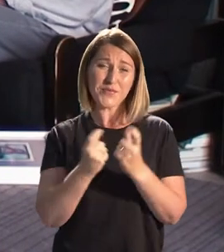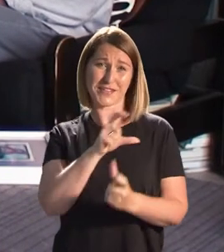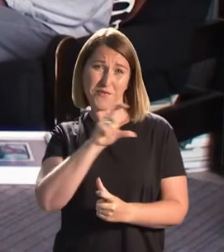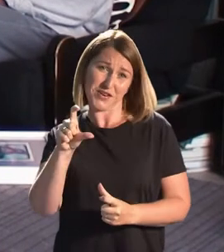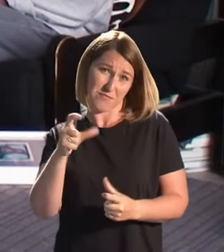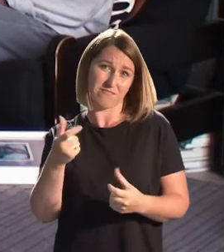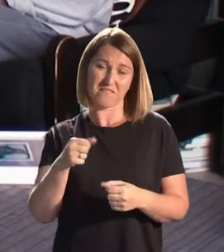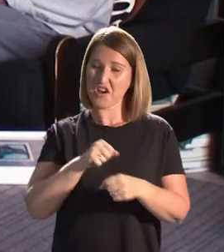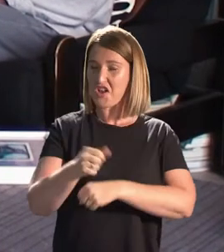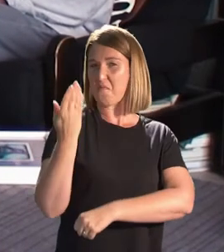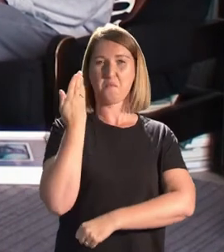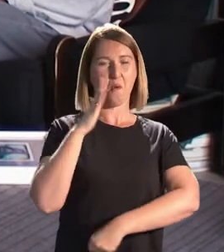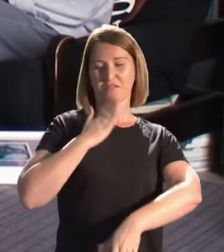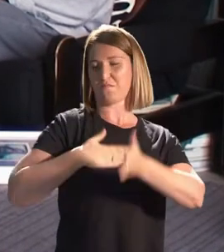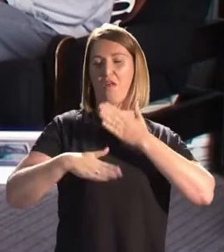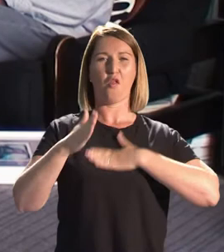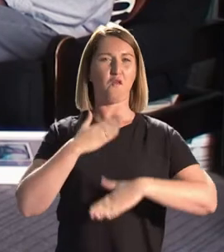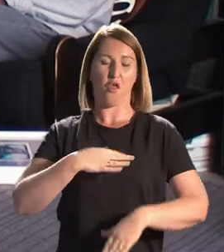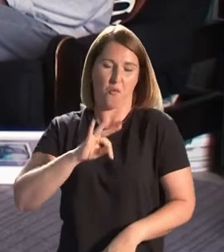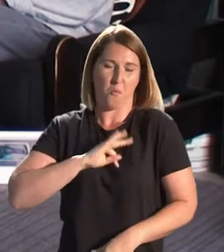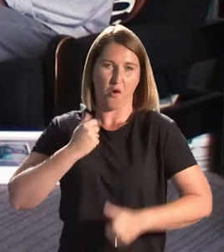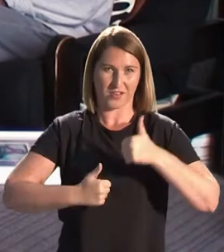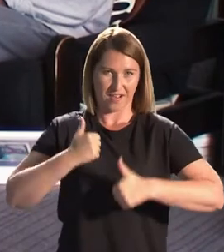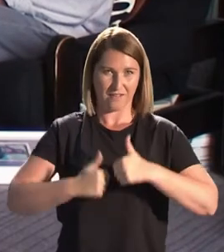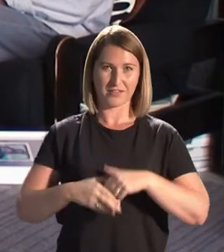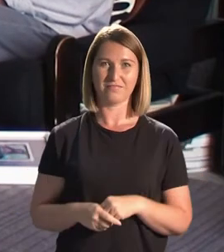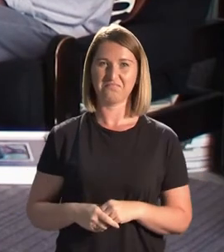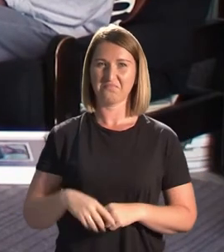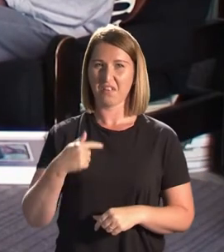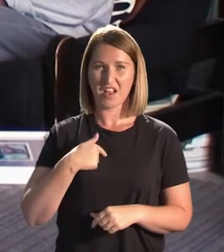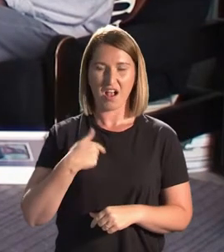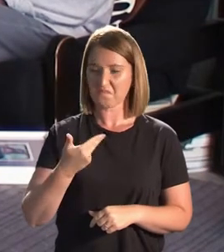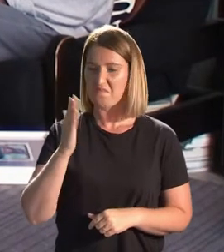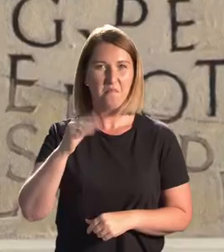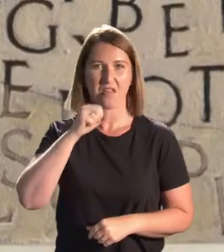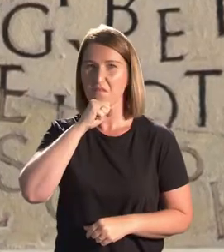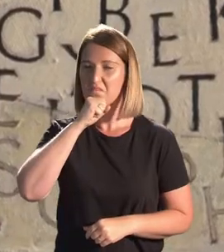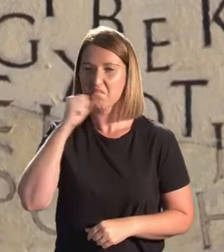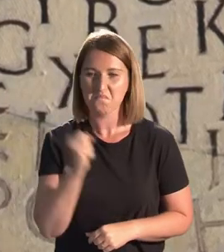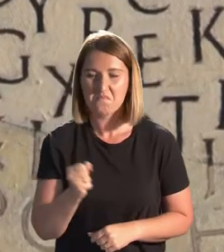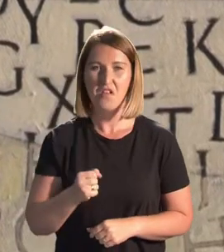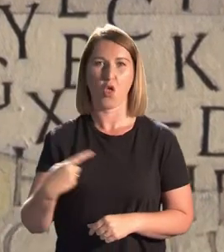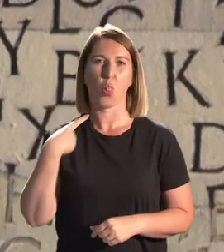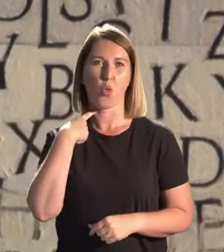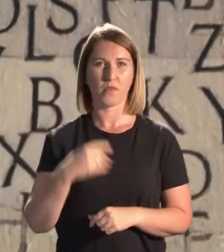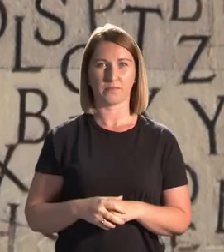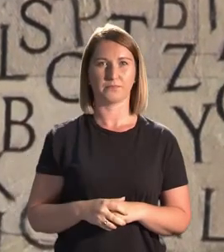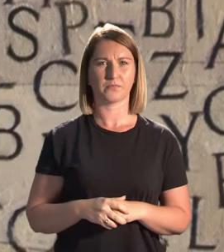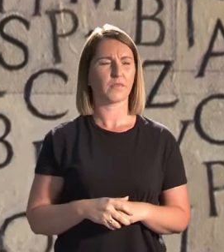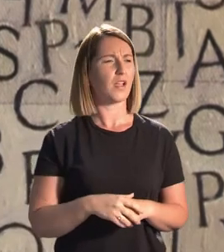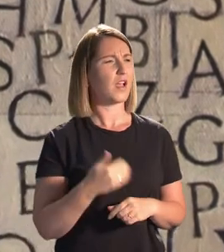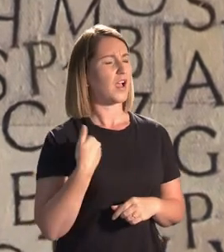tyle lat. Jestem bardzo zadowolony z mojego zawodu, bo się nigdy nie będę nudził. Czy jakieś myśli